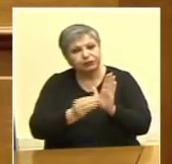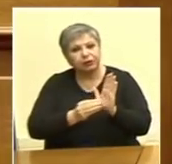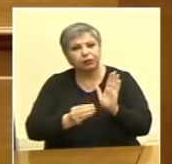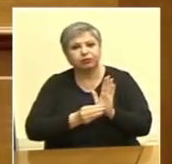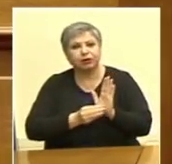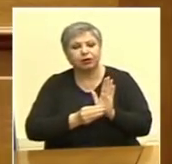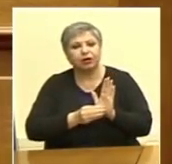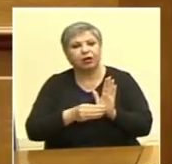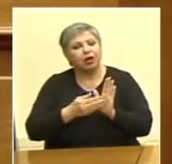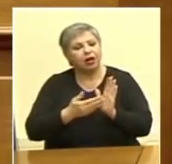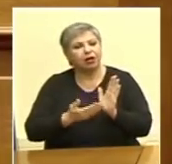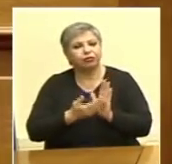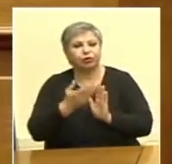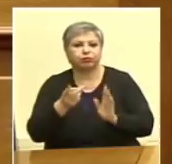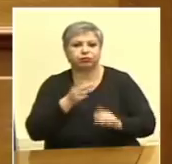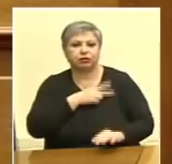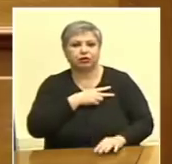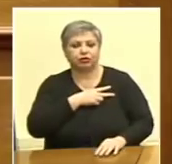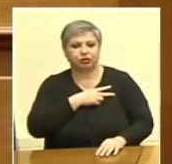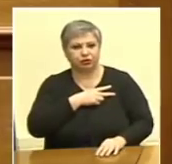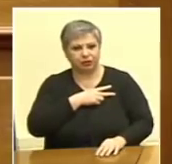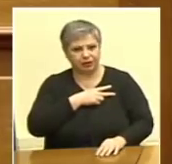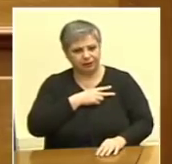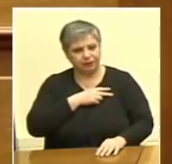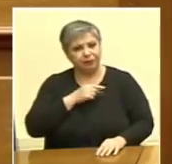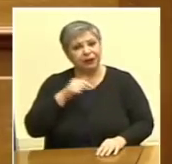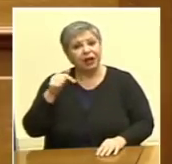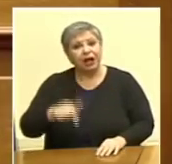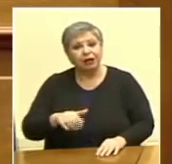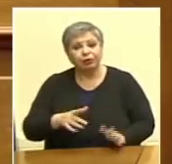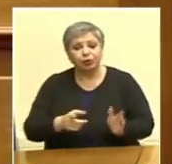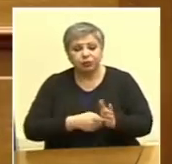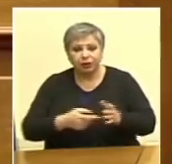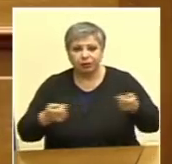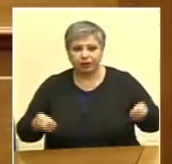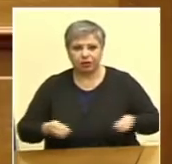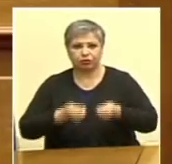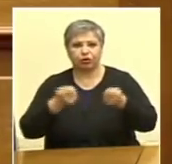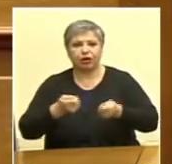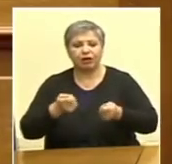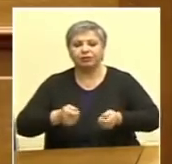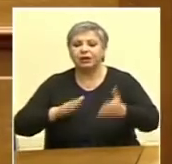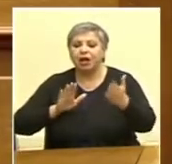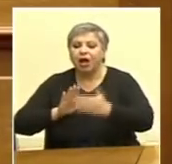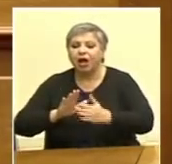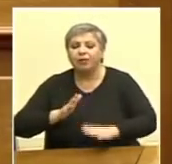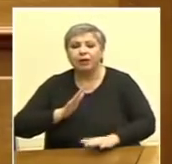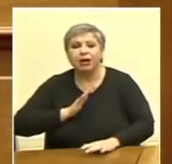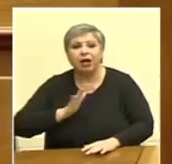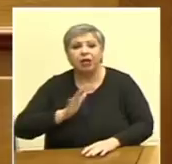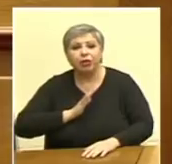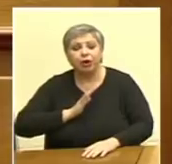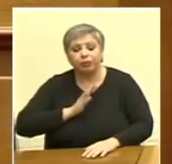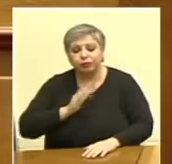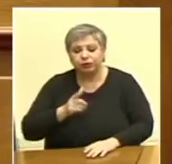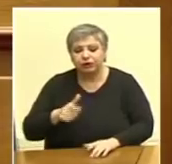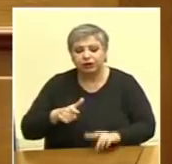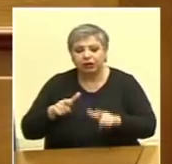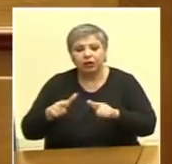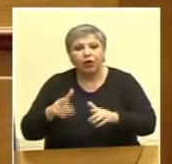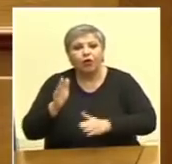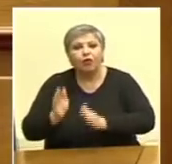τόσο έναντι των συμπολιτών μας που έχουν απόλυτη ανάγκη της φροντίδας που παρέχει αυτό το πρόγραμμα,